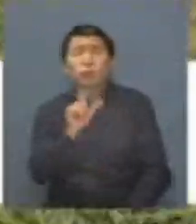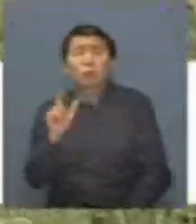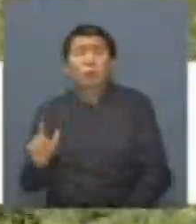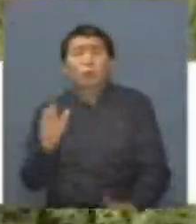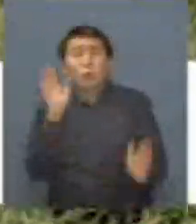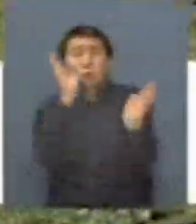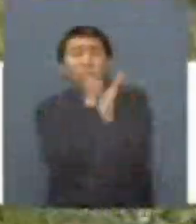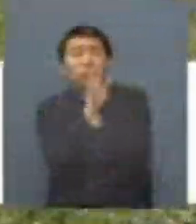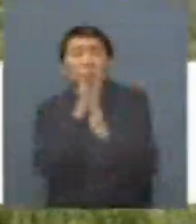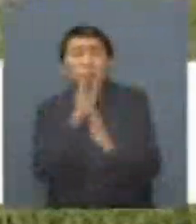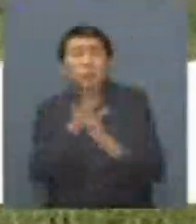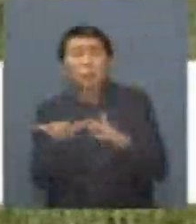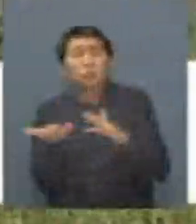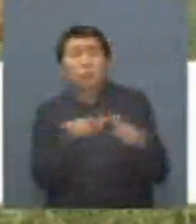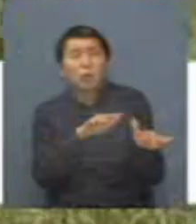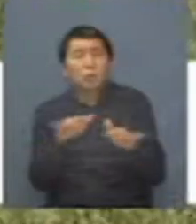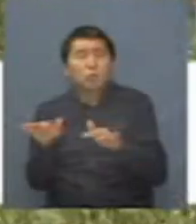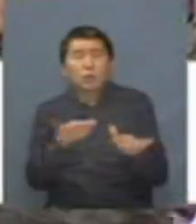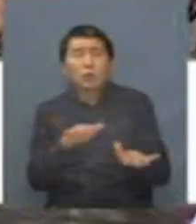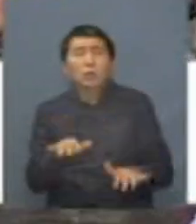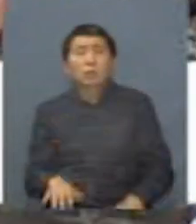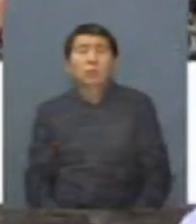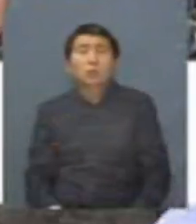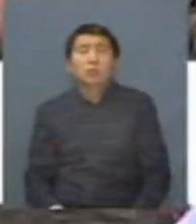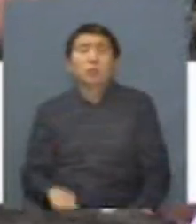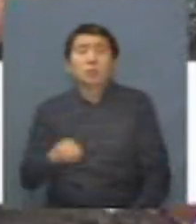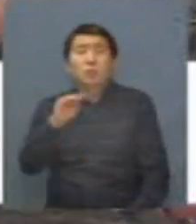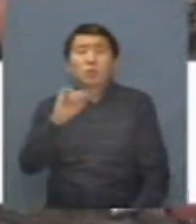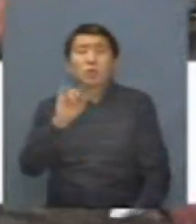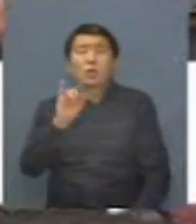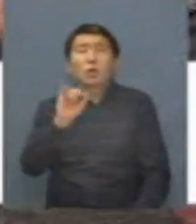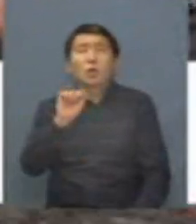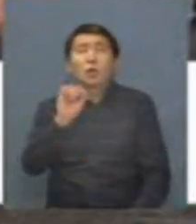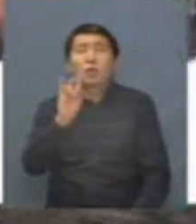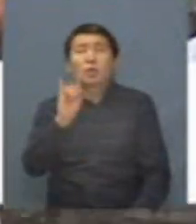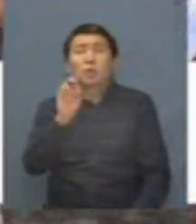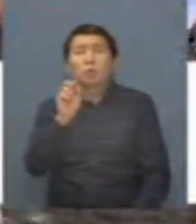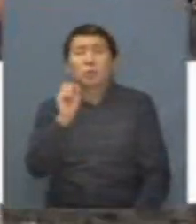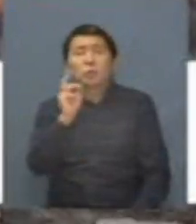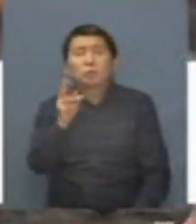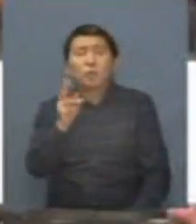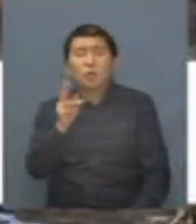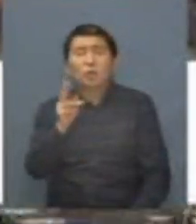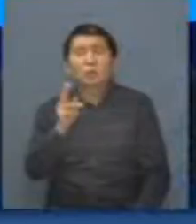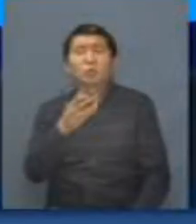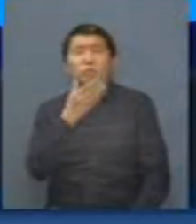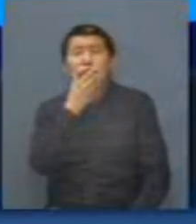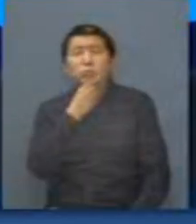қосып, жергілікті тұрғындар үшін орны бөлек Жәнібек баба рухына бағыштап ас бердім.